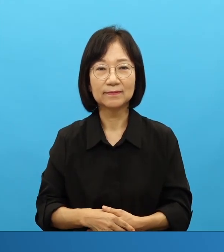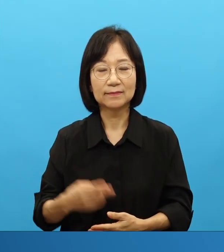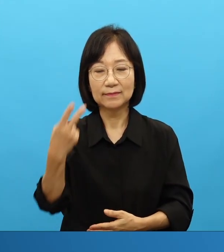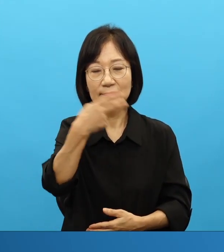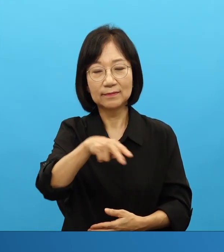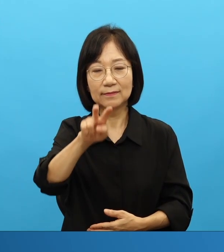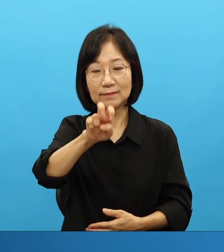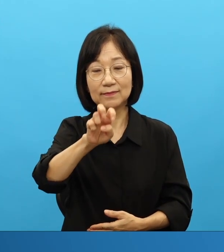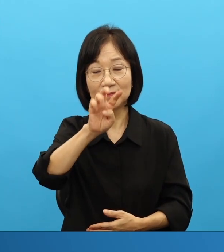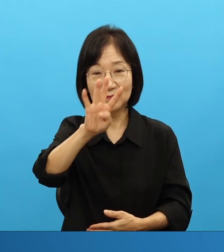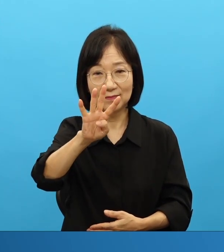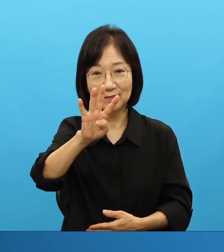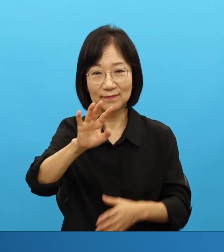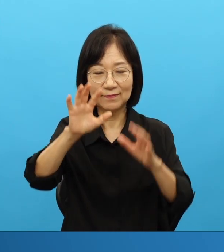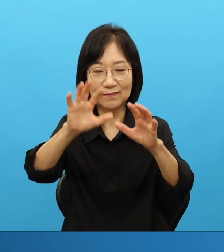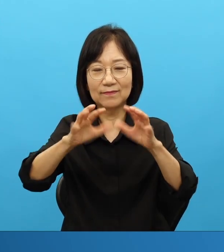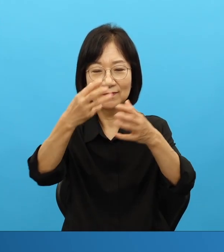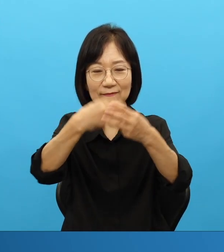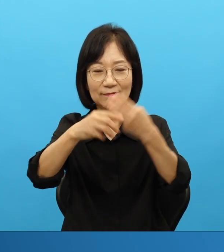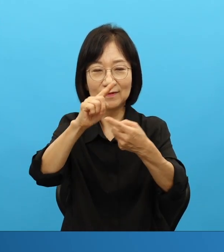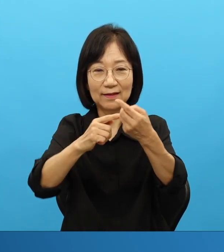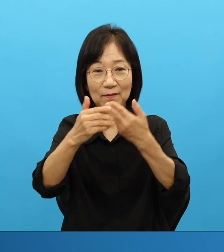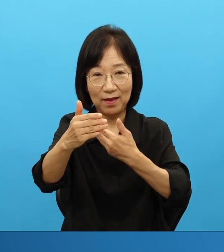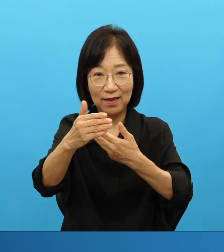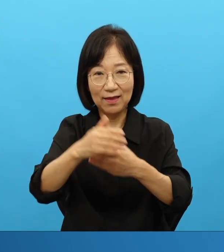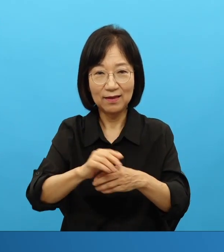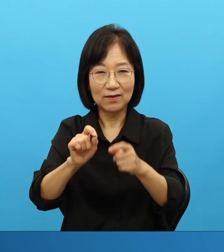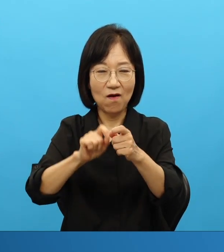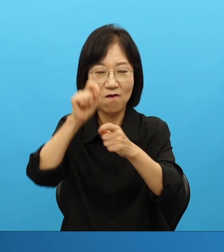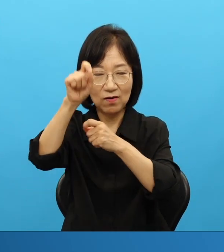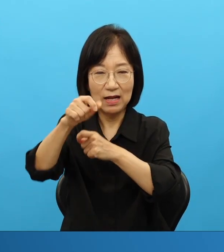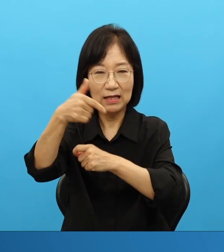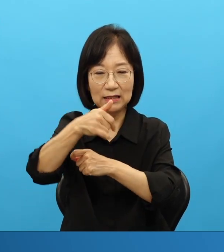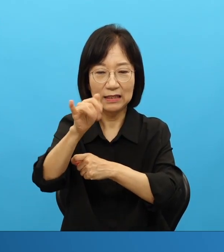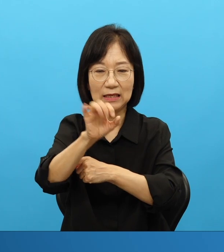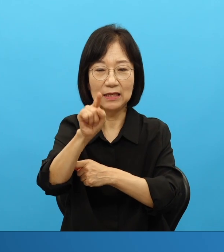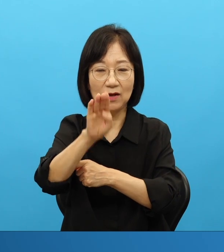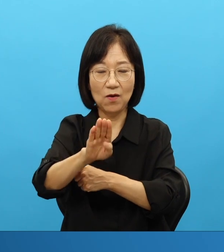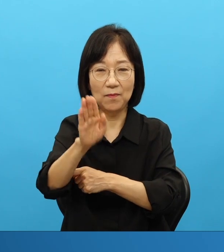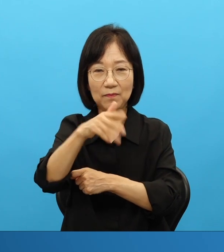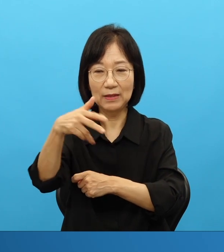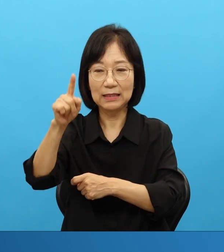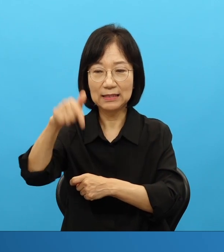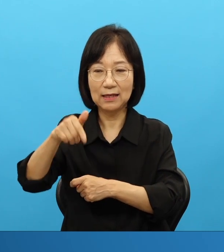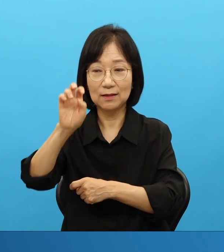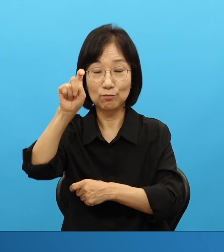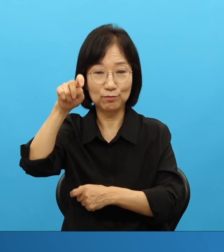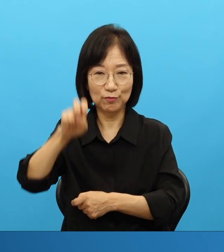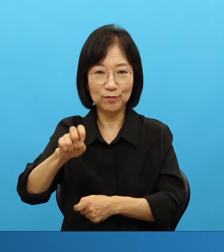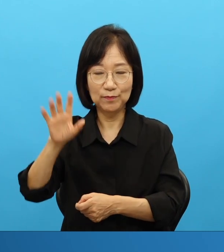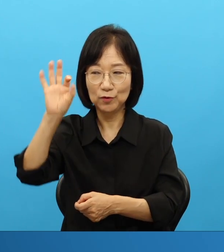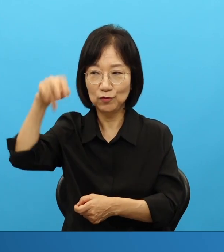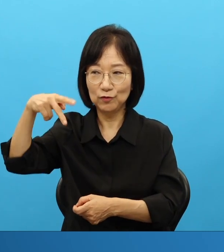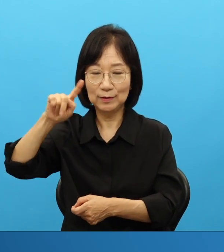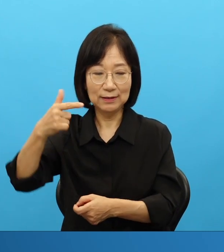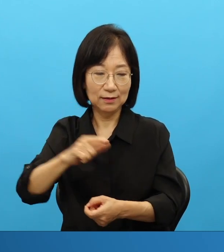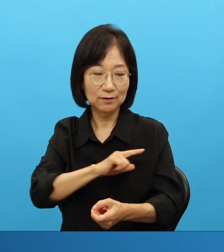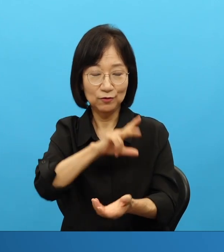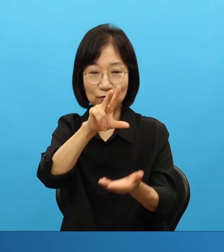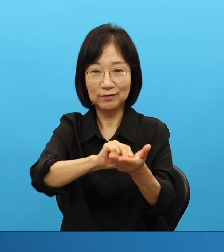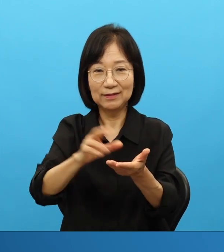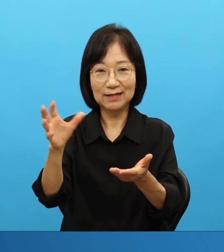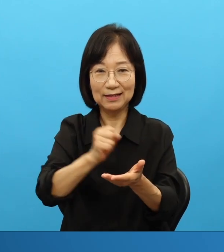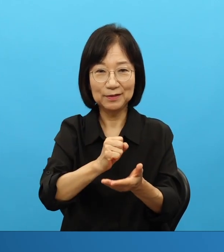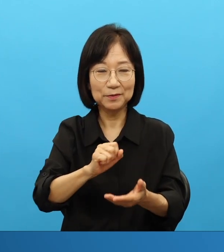2024 세계 랩넌트 대회가 영원한 기업, 작품, 유산이란 주제로 지난 7월 30일부터 4일간